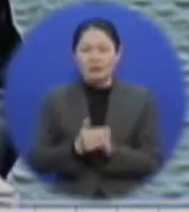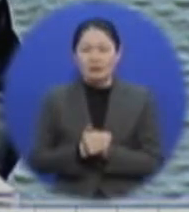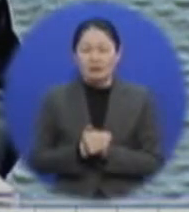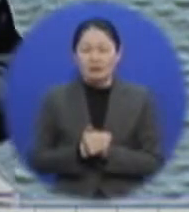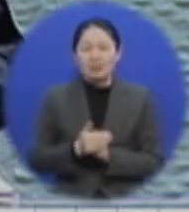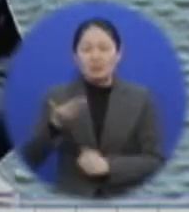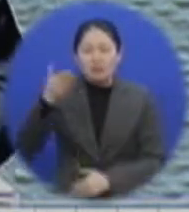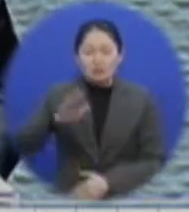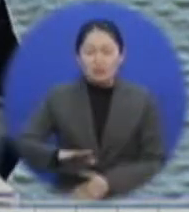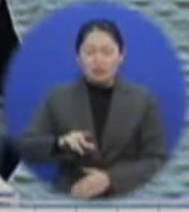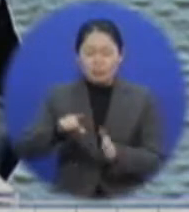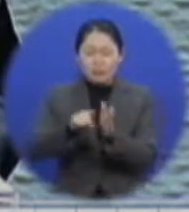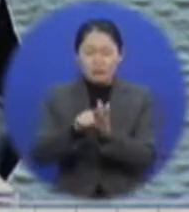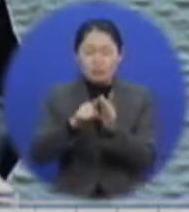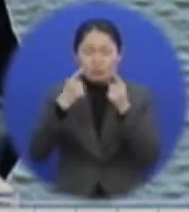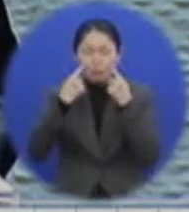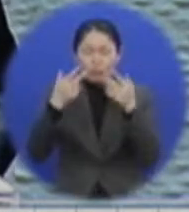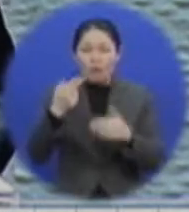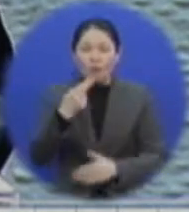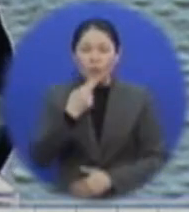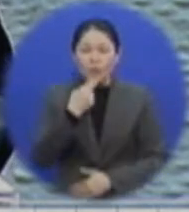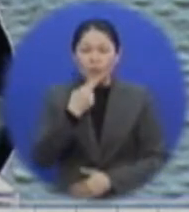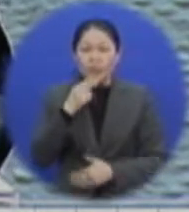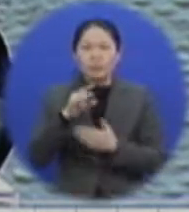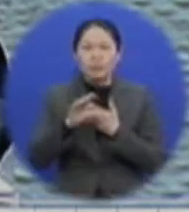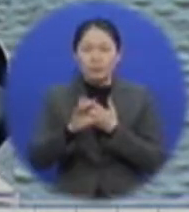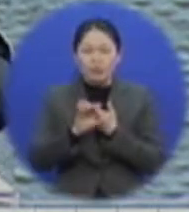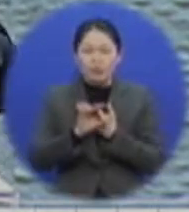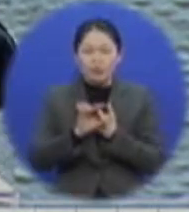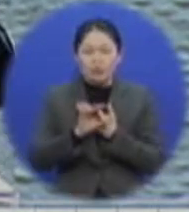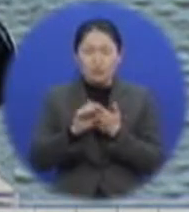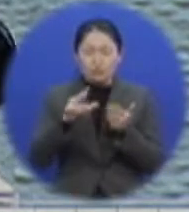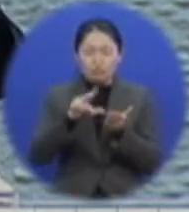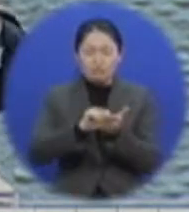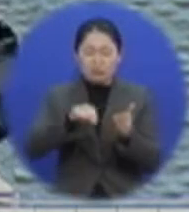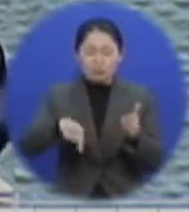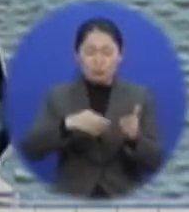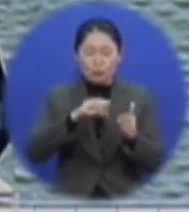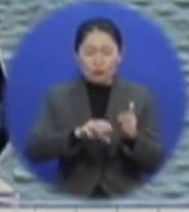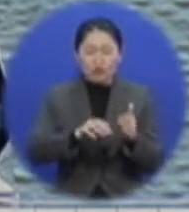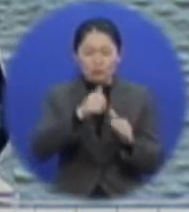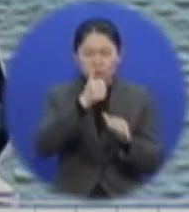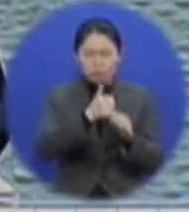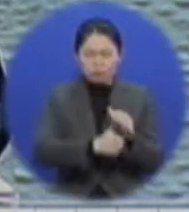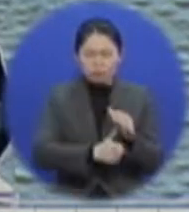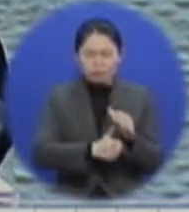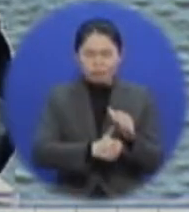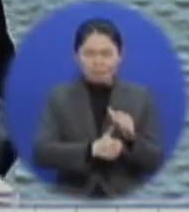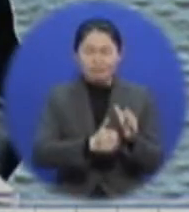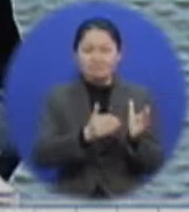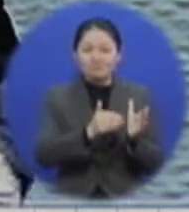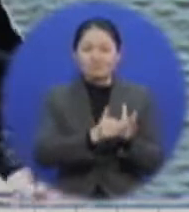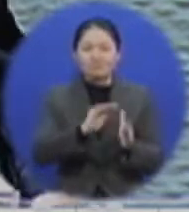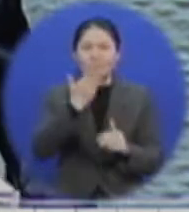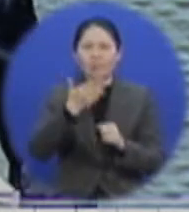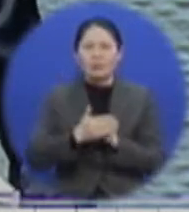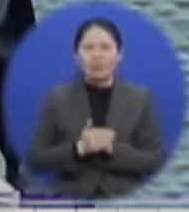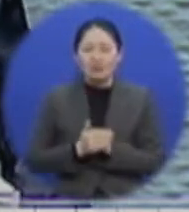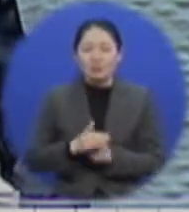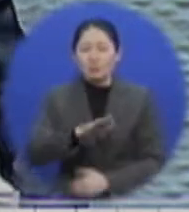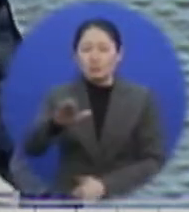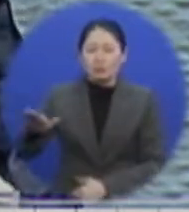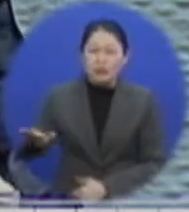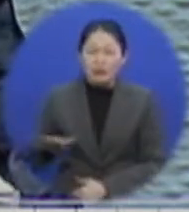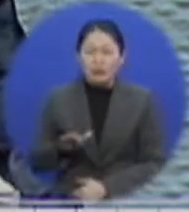믿음이 분명 지 않으면 그러면 문제 속에 그 다음 붙여 버리고 맙니다 여러분 우리가